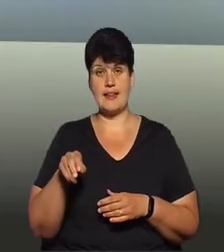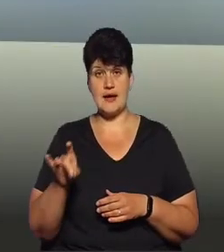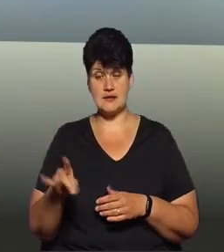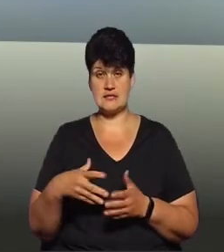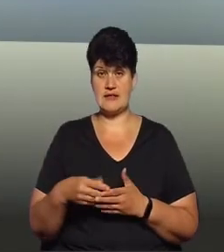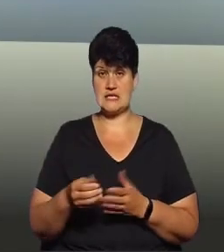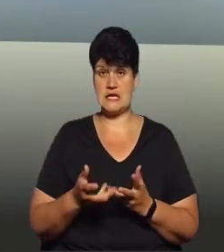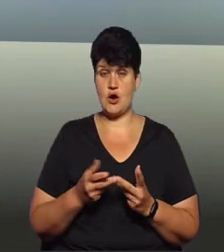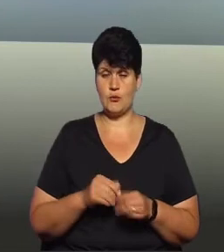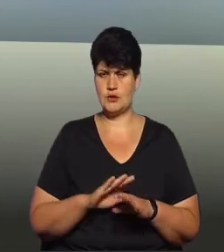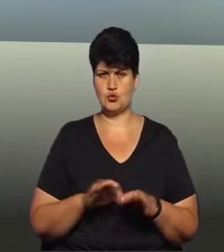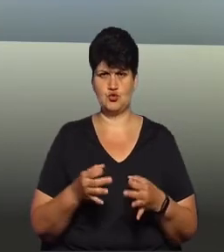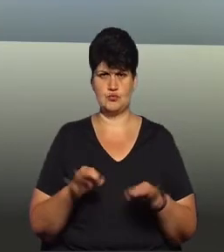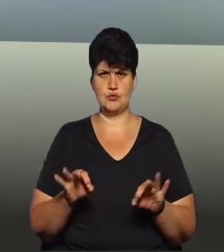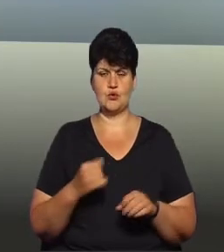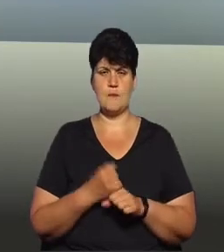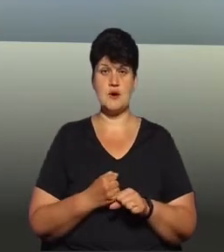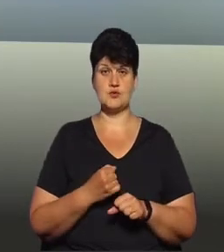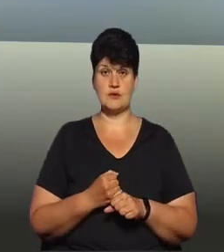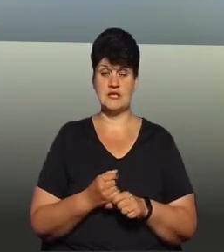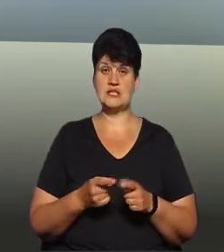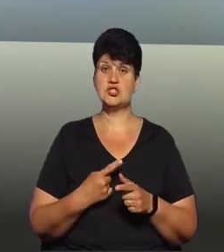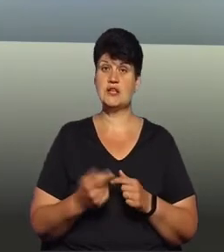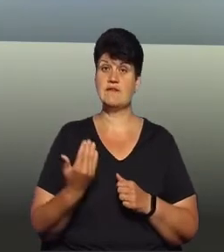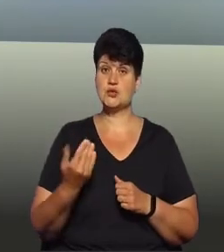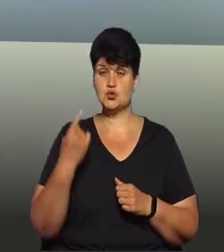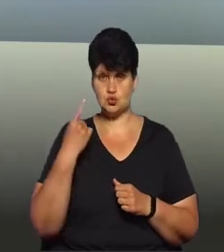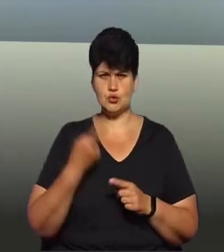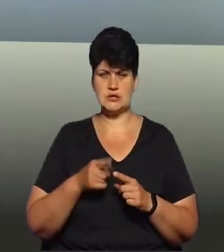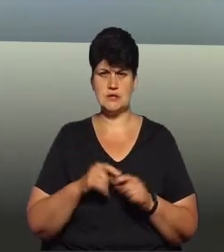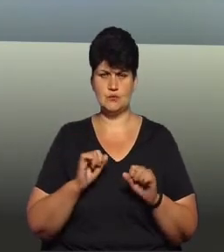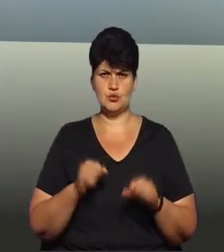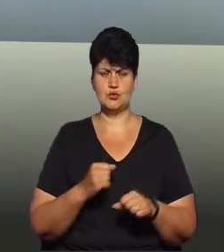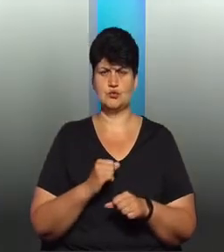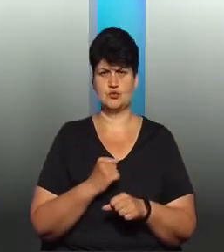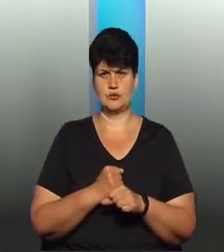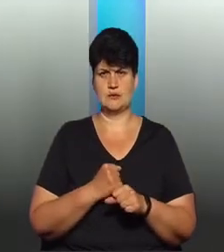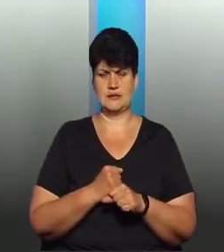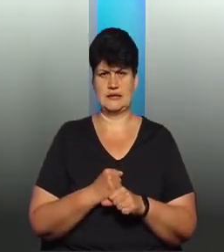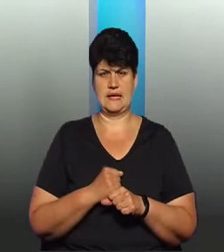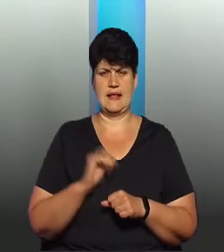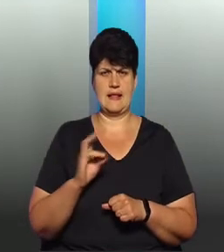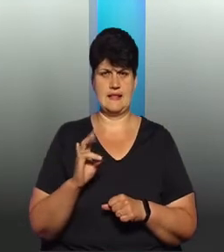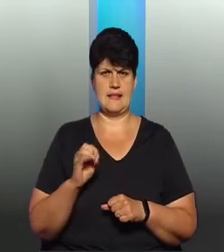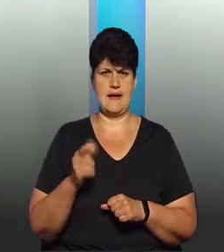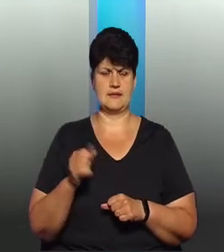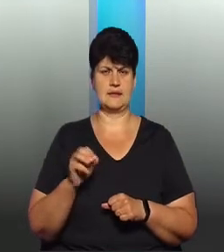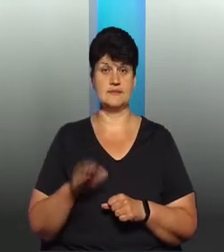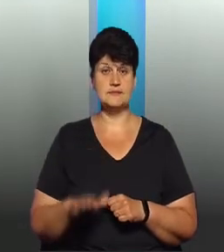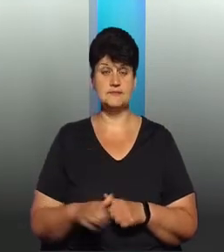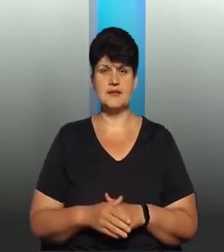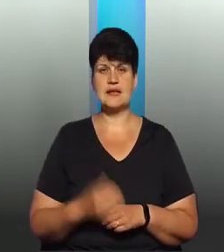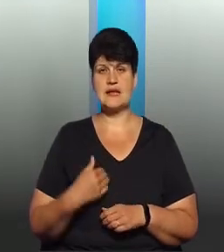роботи. Чи на вашу думку, чи може це спровокувати якийсь негатив більше, ніж позитиву? Ну, я вважаю, що